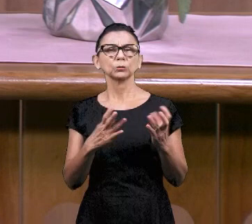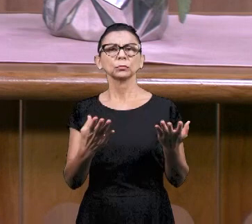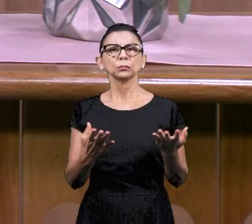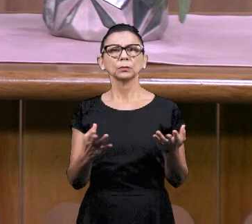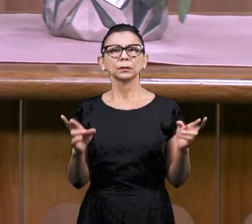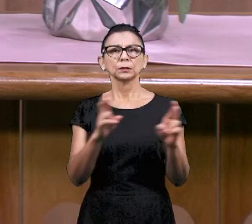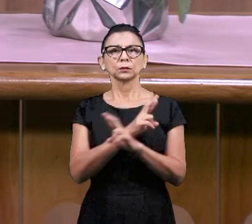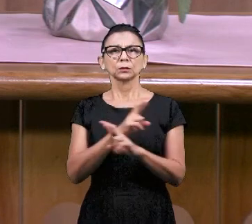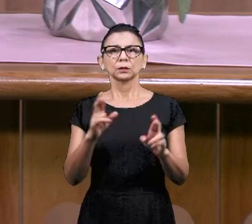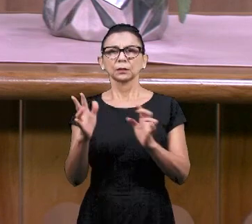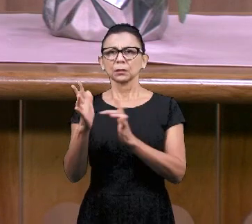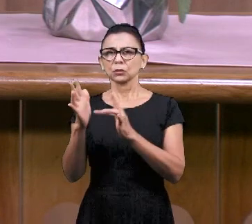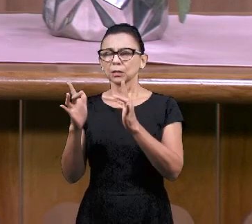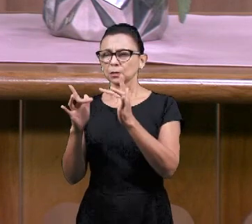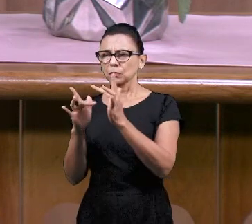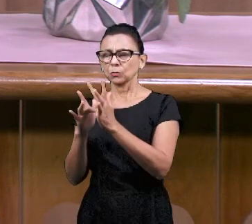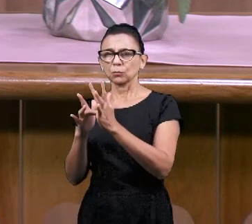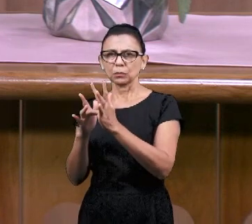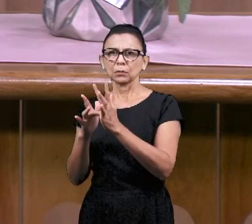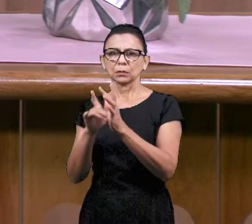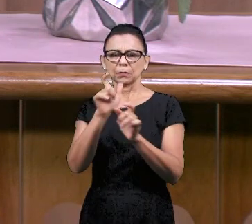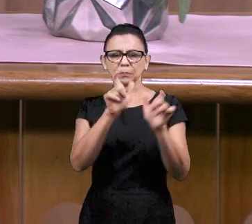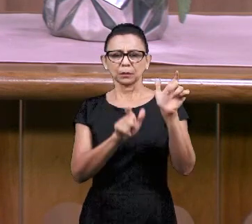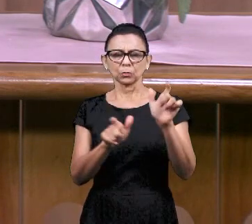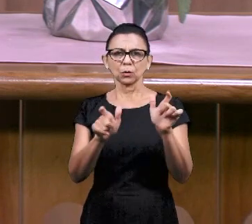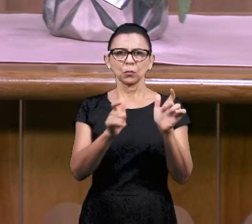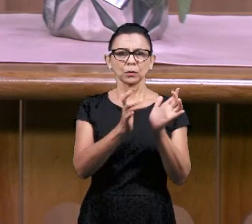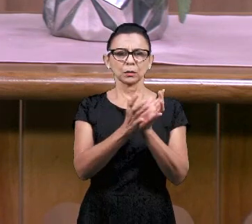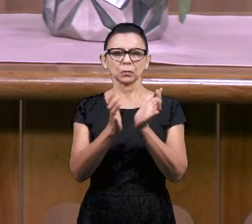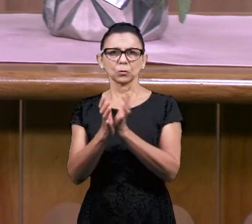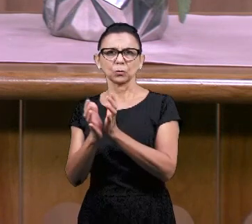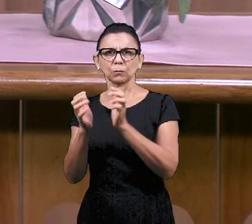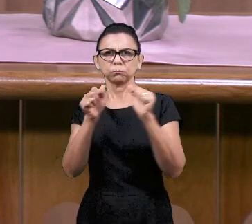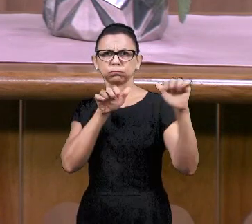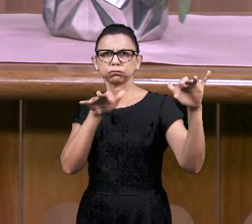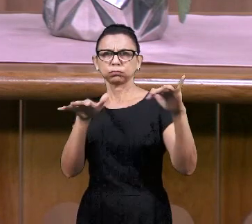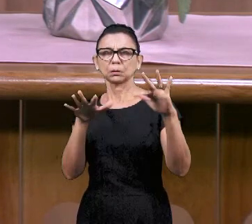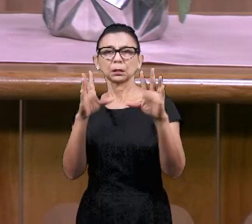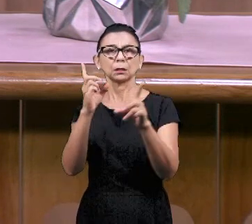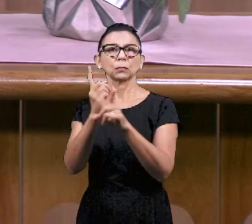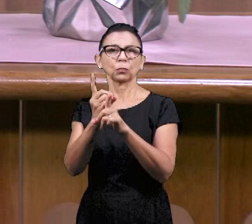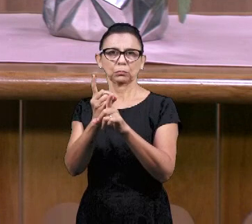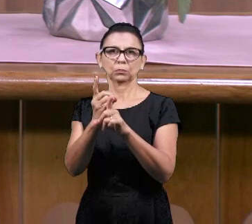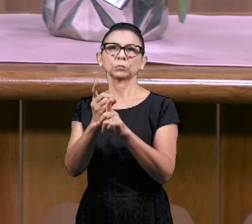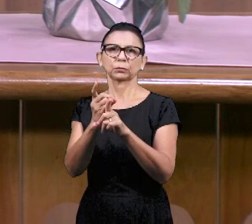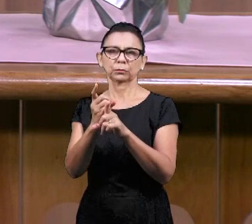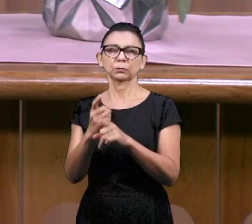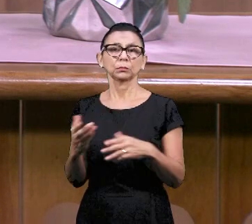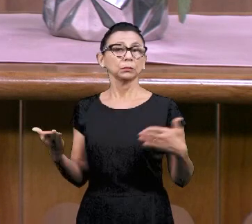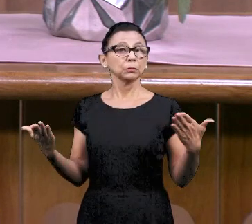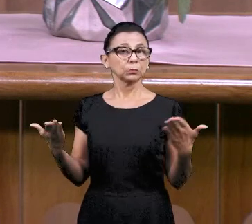la rencontre du Seigneur Jésus avec les personnes, avec les groupes et les foules. Et aujourd'hui,